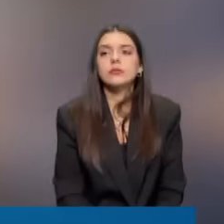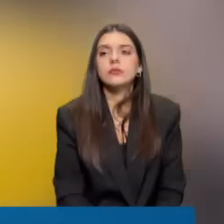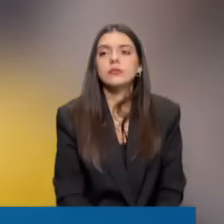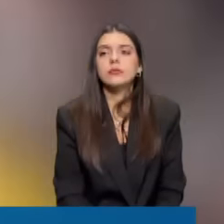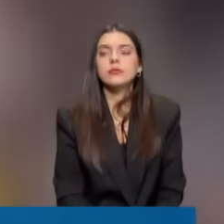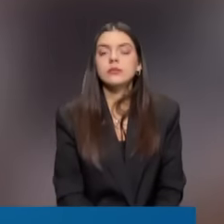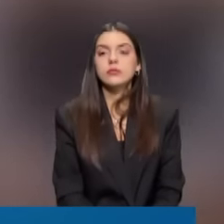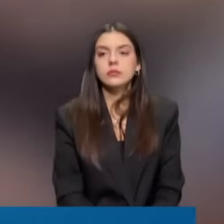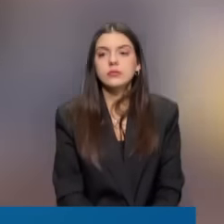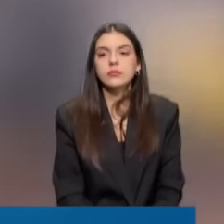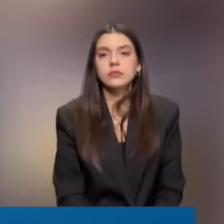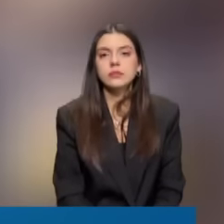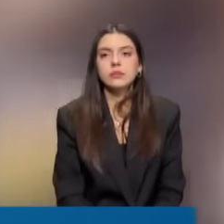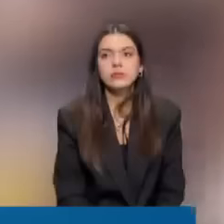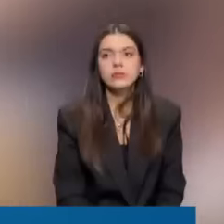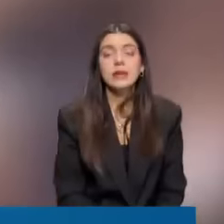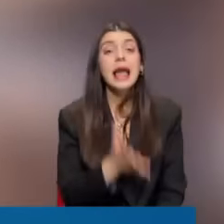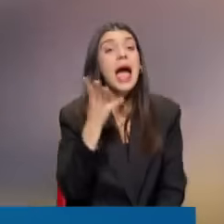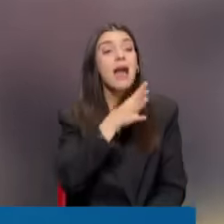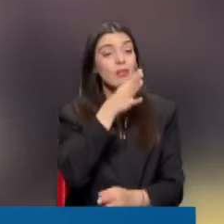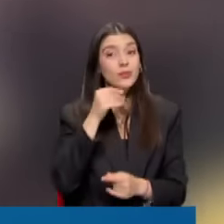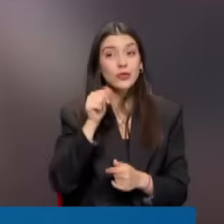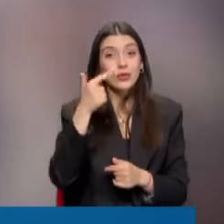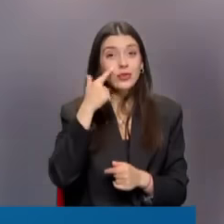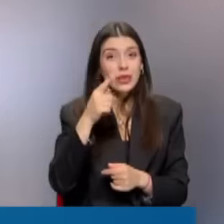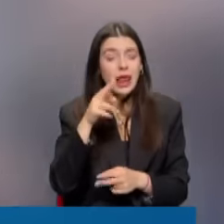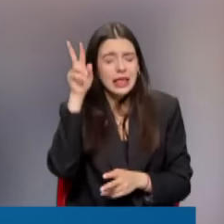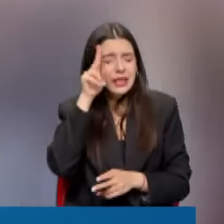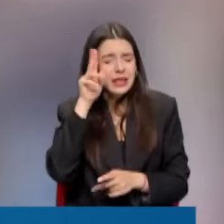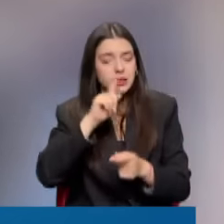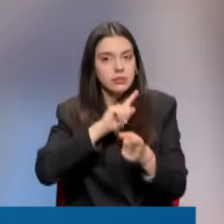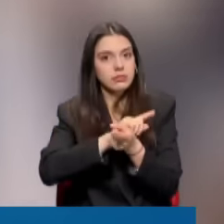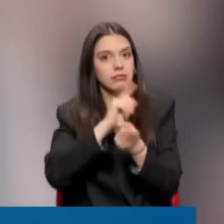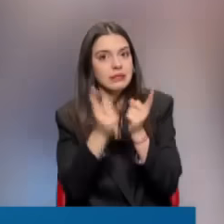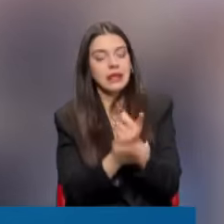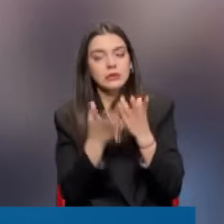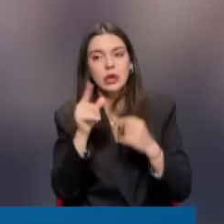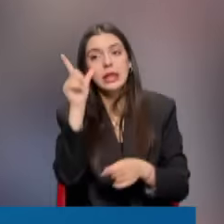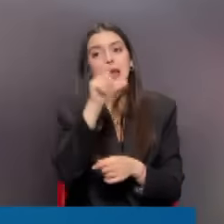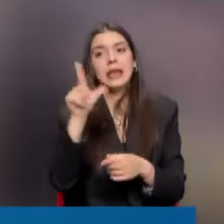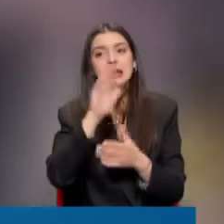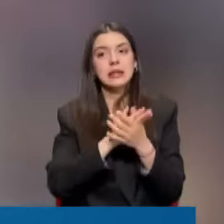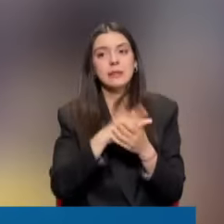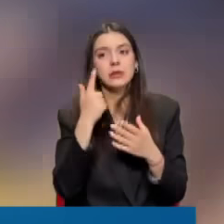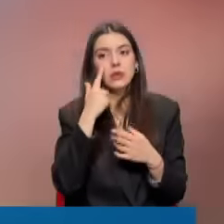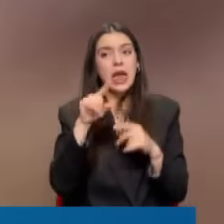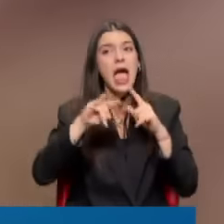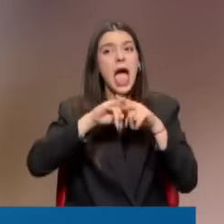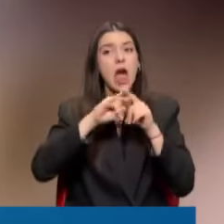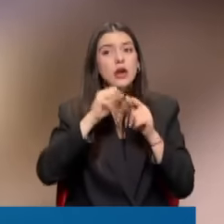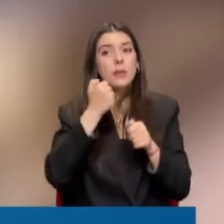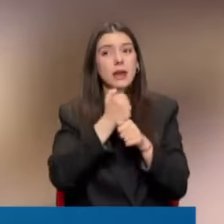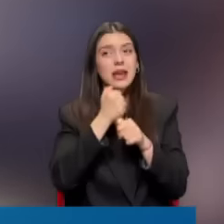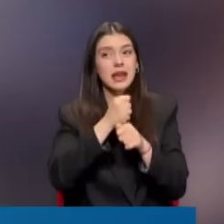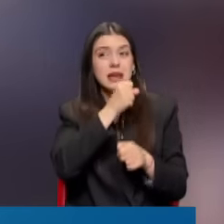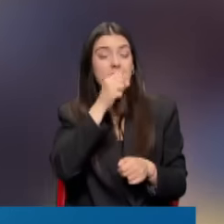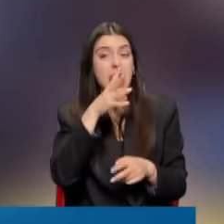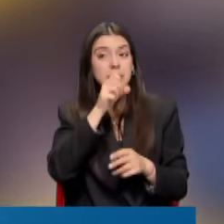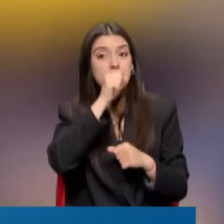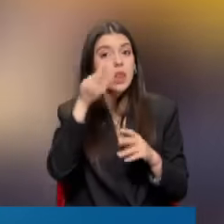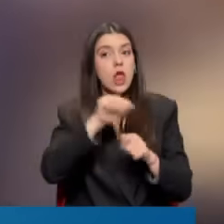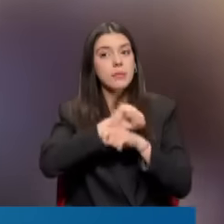izleyeceğiz en mutlu günleri kabusa döndü lise öğrencilerinin Mezuniyet töreninde helyum gazlı balonlar patladı